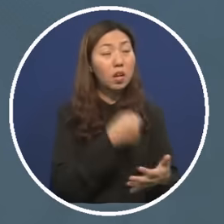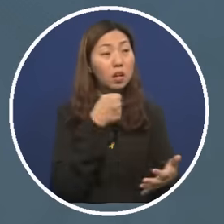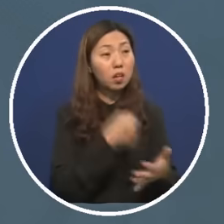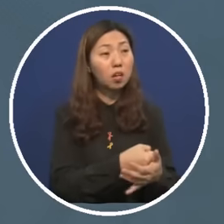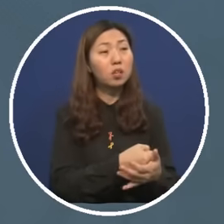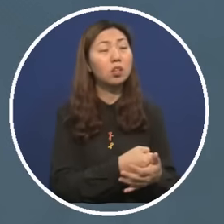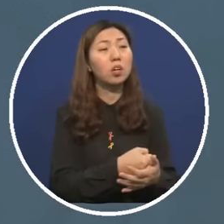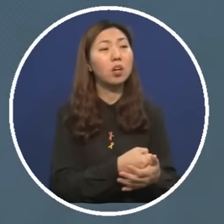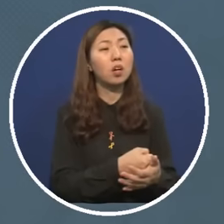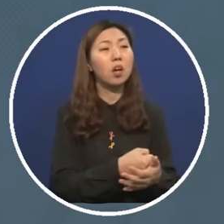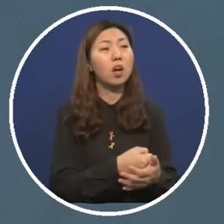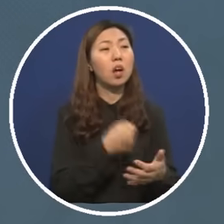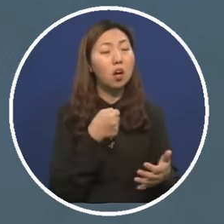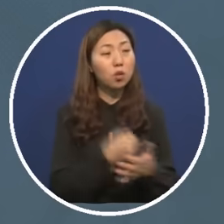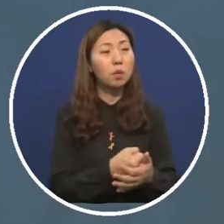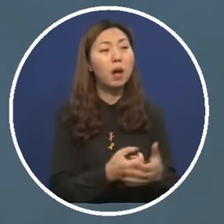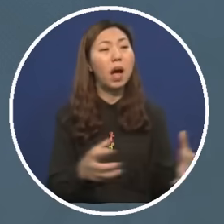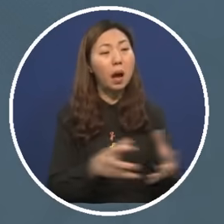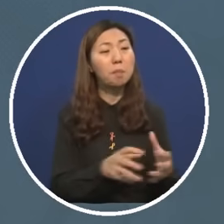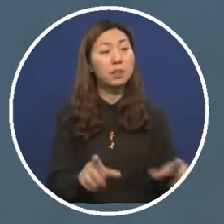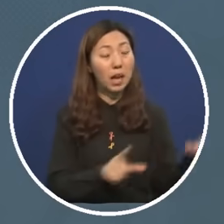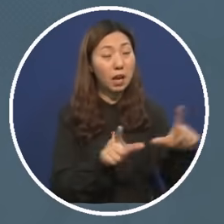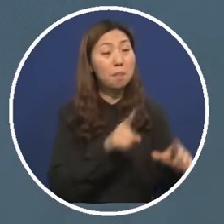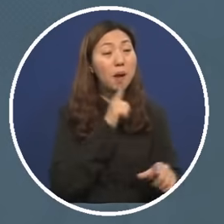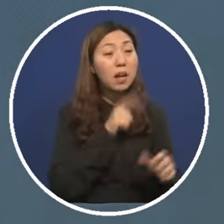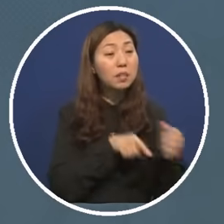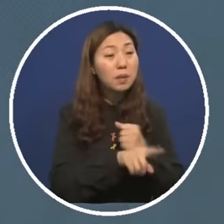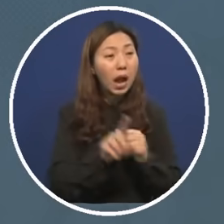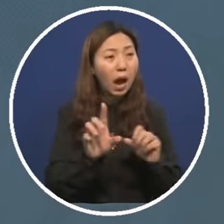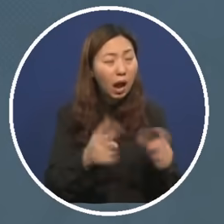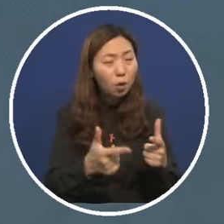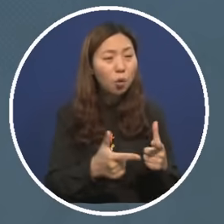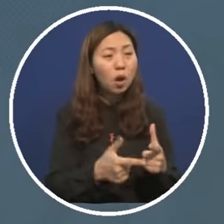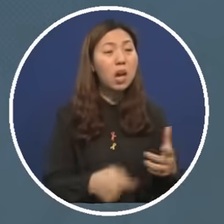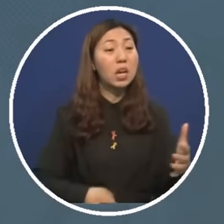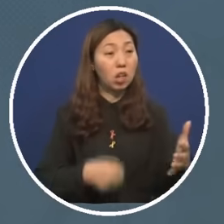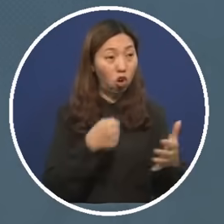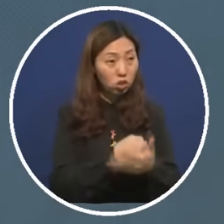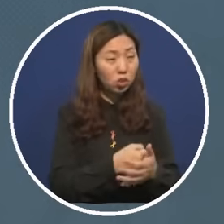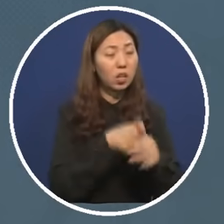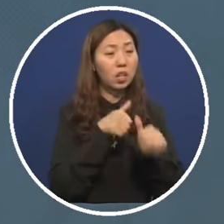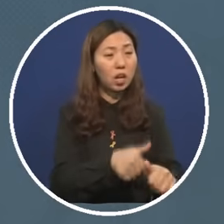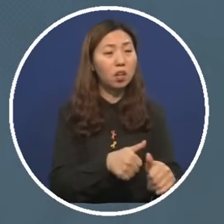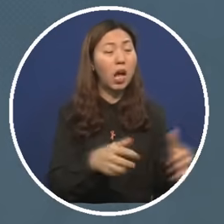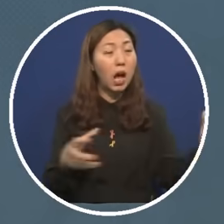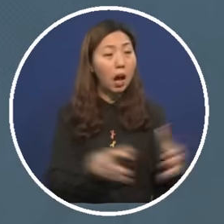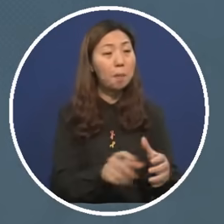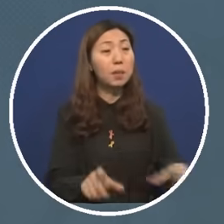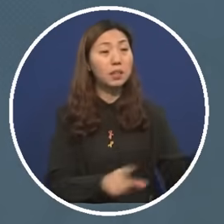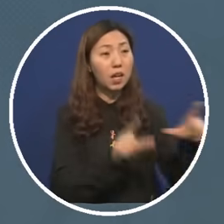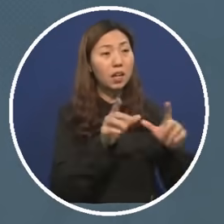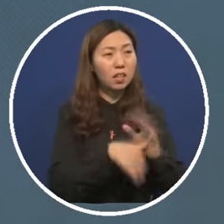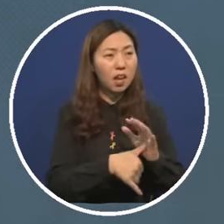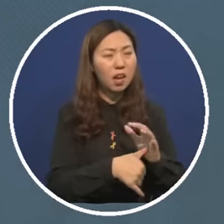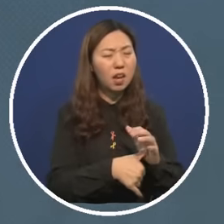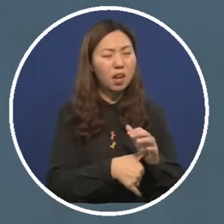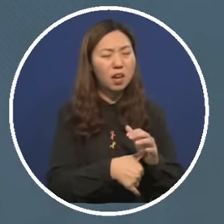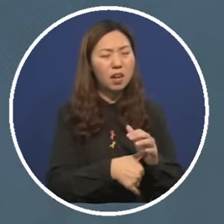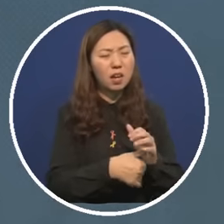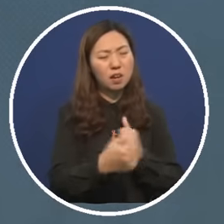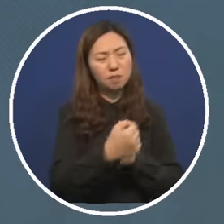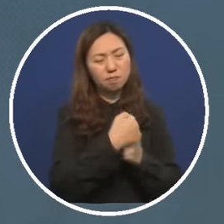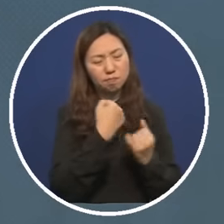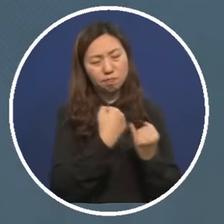결정하면이야 더 살아라는 게 아니고 내가 네, 네. 결정하면 그 더 살 동안에 남편이 폭언을 하고